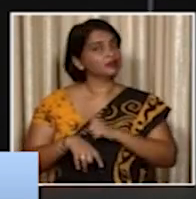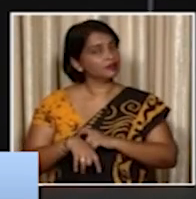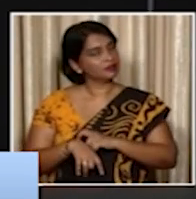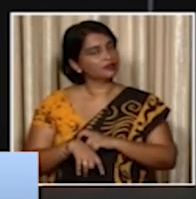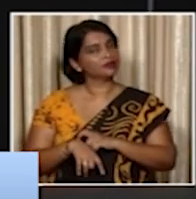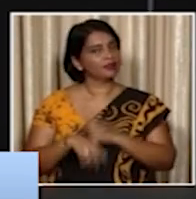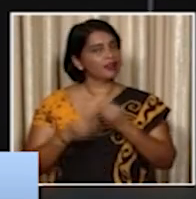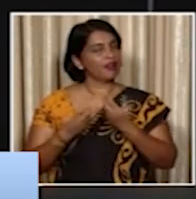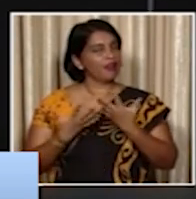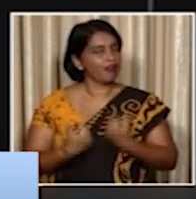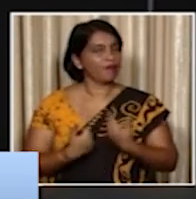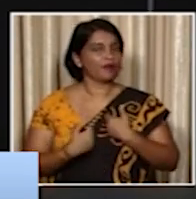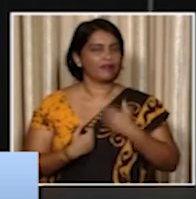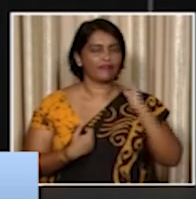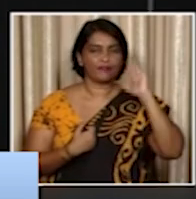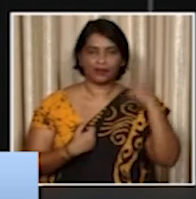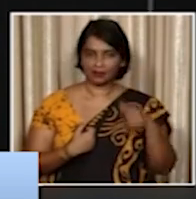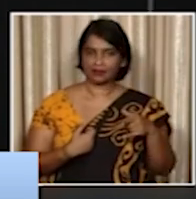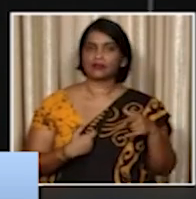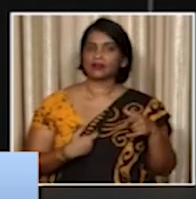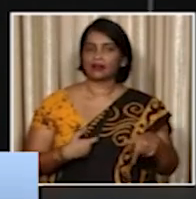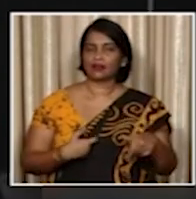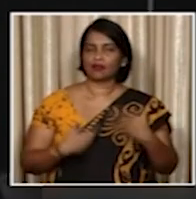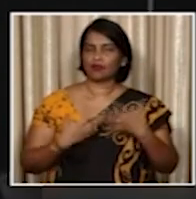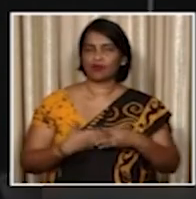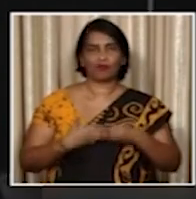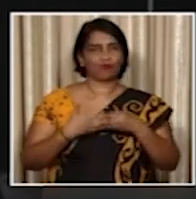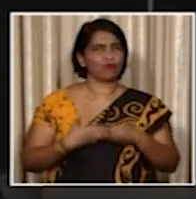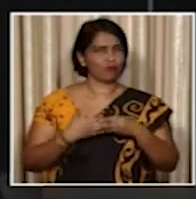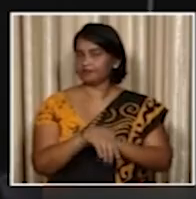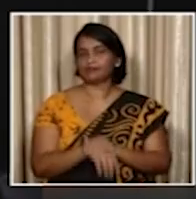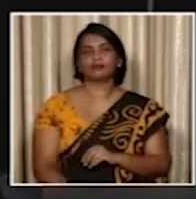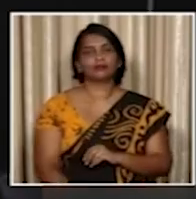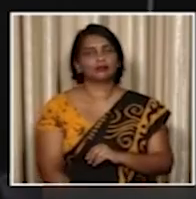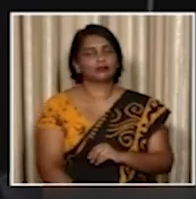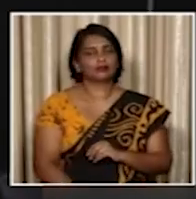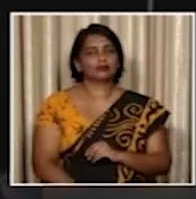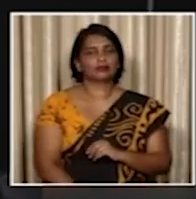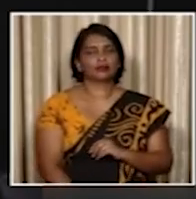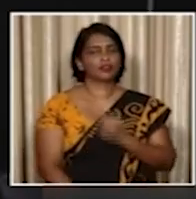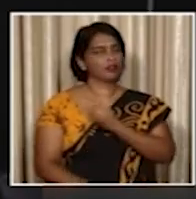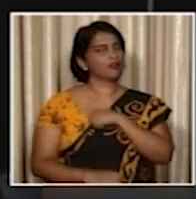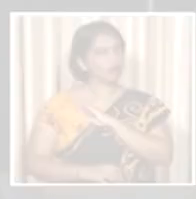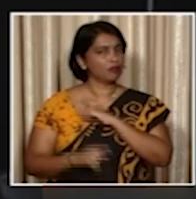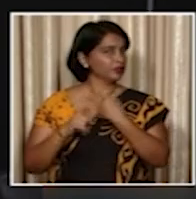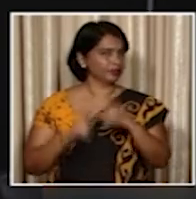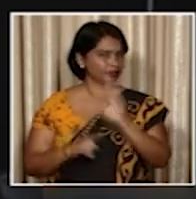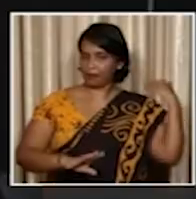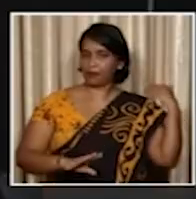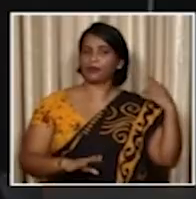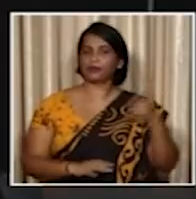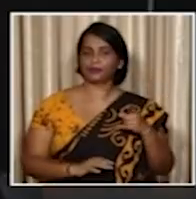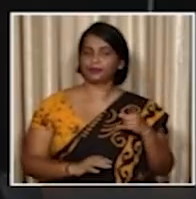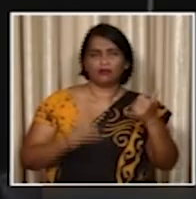අපිට ලැබෙන්නේ බොහොම විරලව නිසා මං හිතන්නේ අද කොටහළු මගු දෙකක්ද කොහෙද පැවැත්වෙනවා. ගරු රතන ස්වාමින් වහන්සේට පමණක් නෙවෙයි අපට